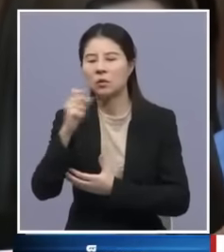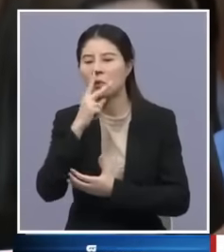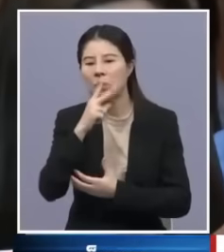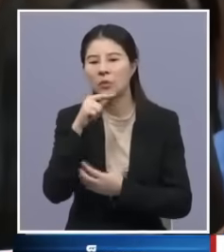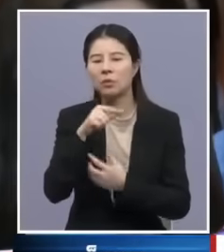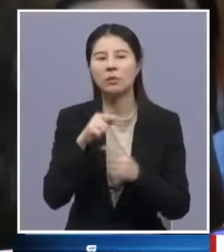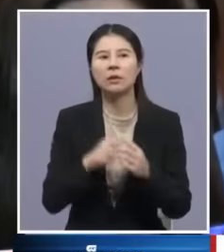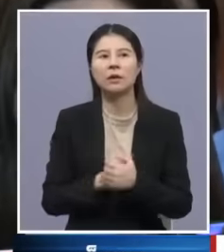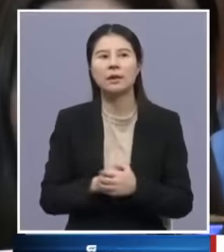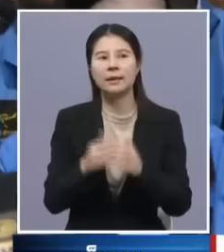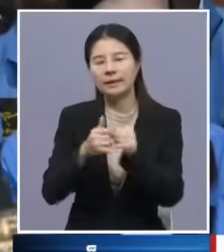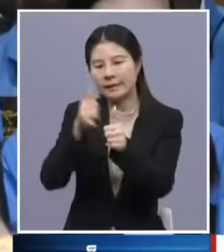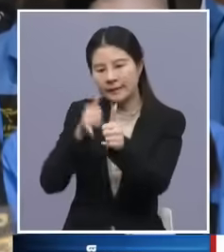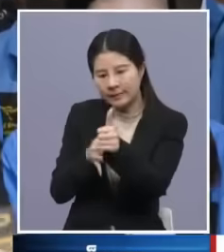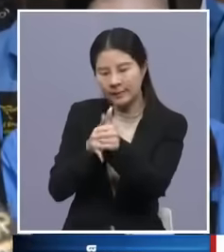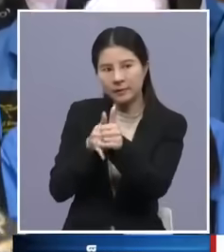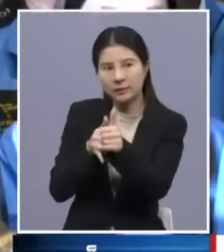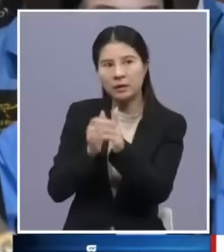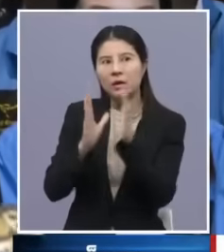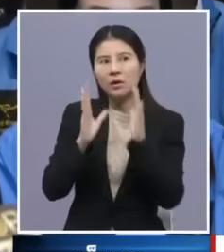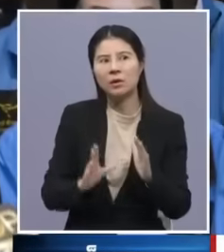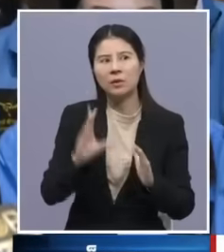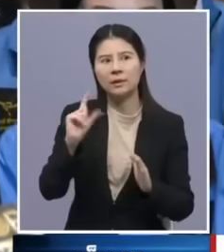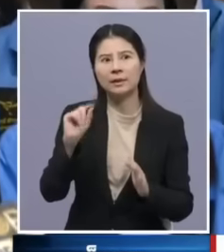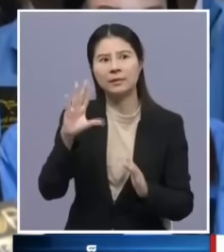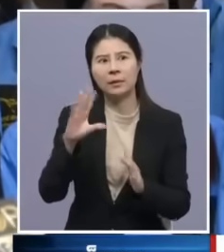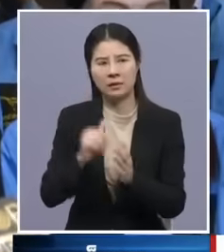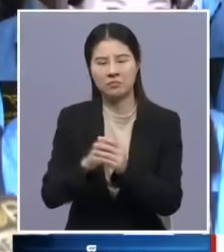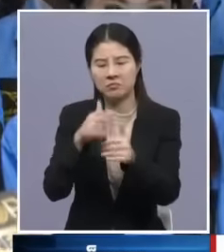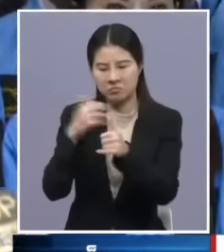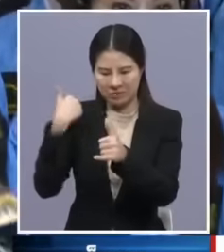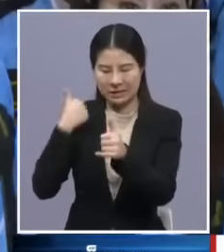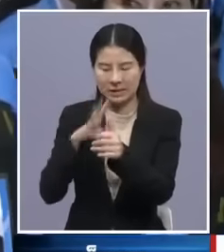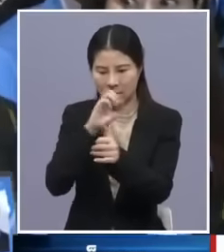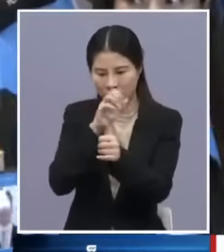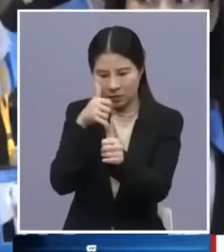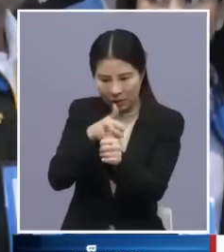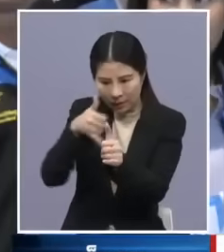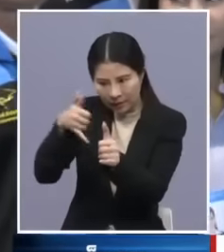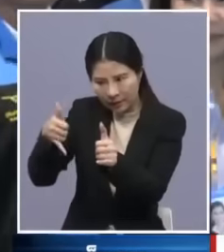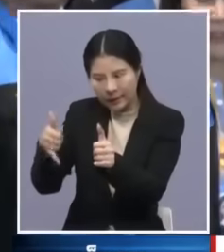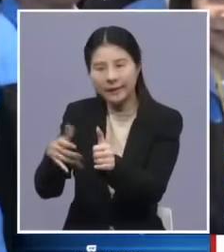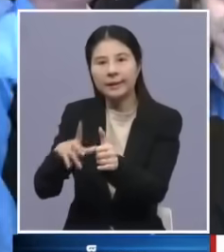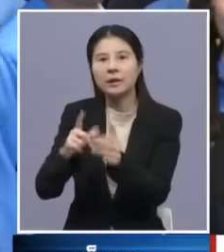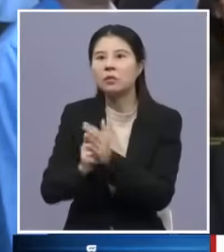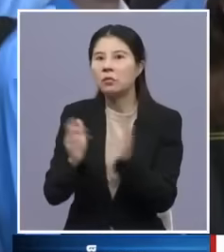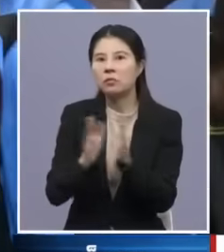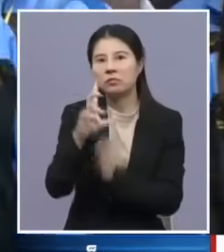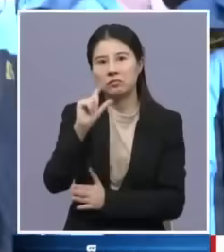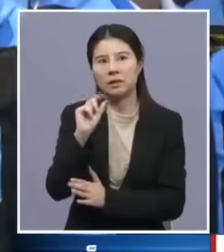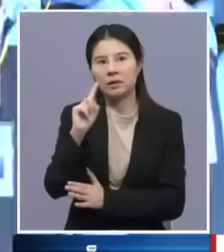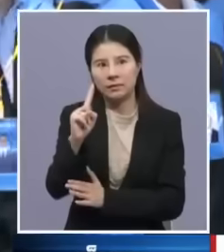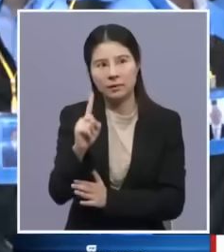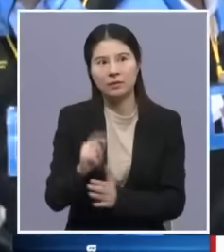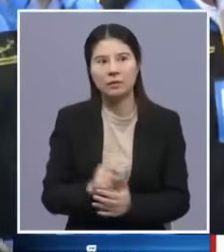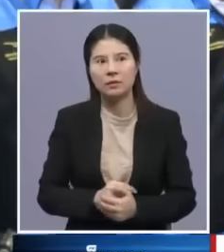เบื้องหลังเสียต่อเนี่ยนะคะจาก25คนใช่ไหมมีคนที่ไปยืน21คนโอ้โหคือเป็นสัดส่วนเกือบทั้งหมดของ